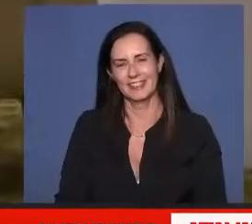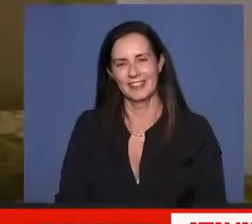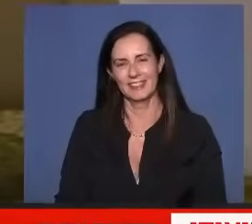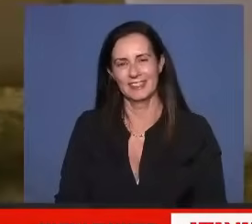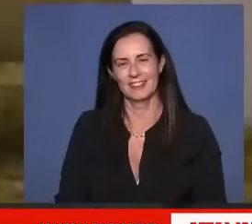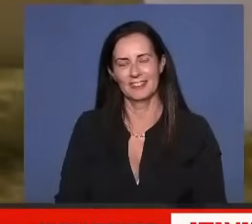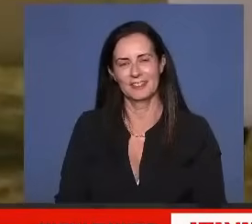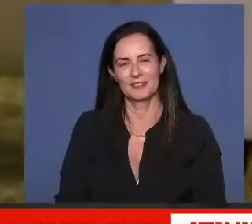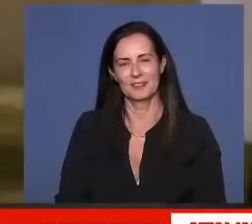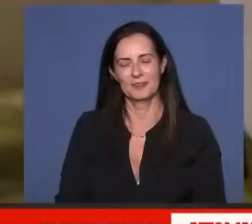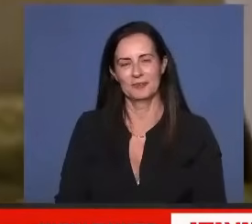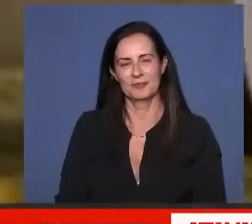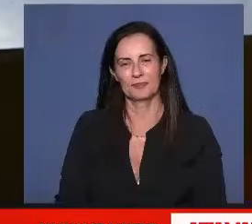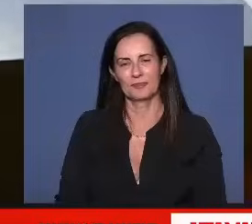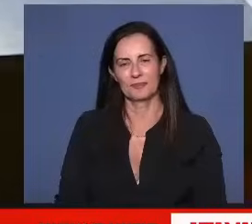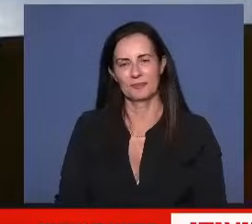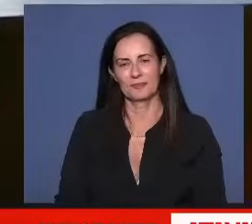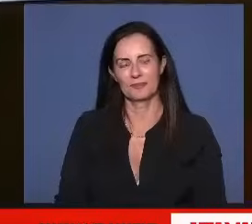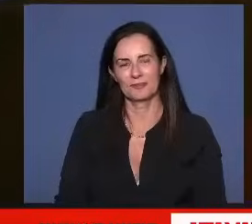לאן את רוצה ללכת? מה קרה?